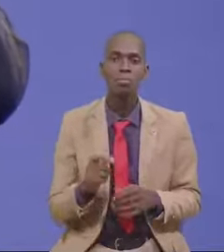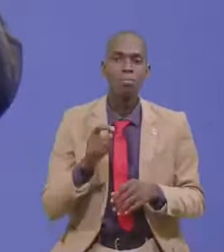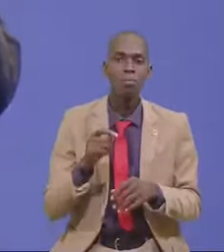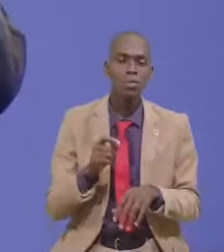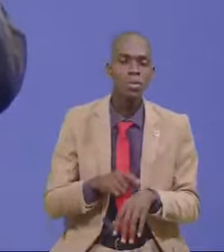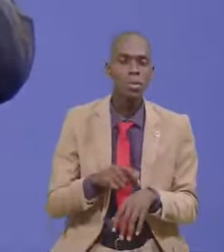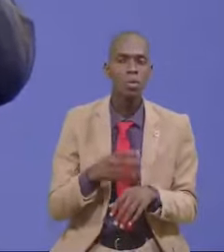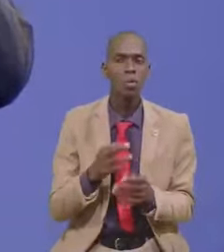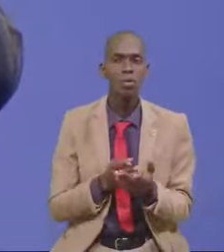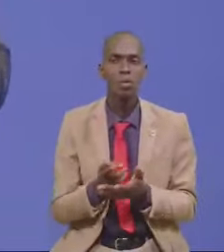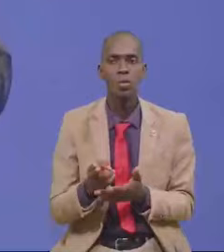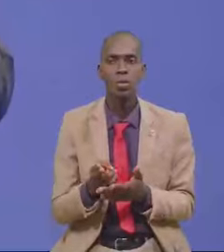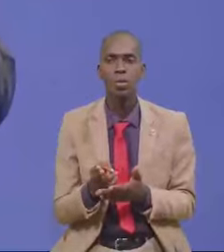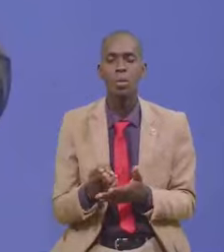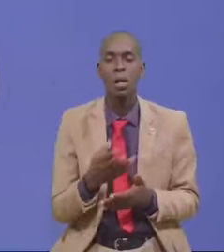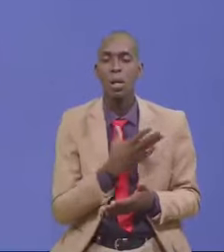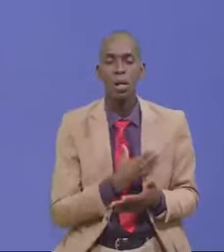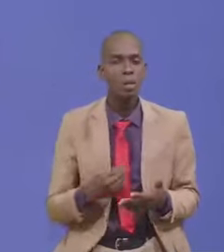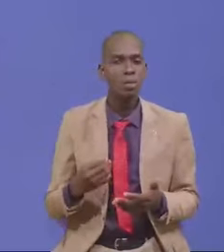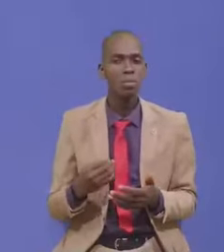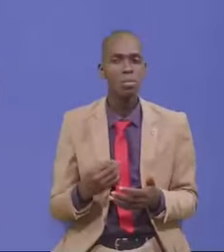Quand le monde aura pris fin,